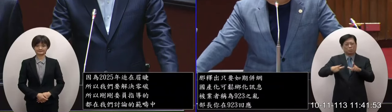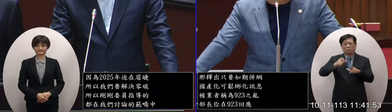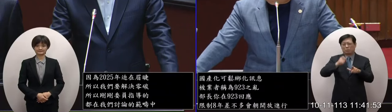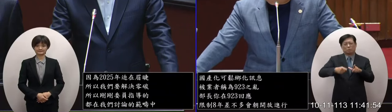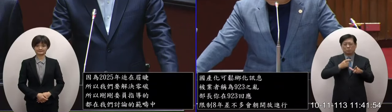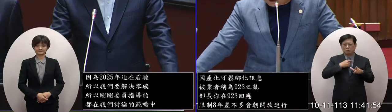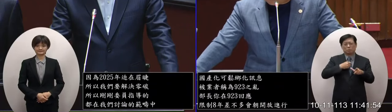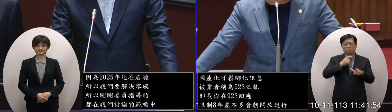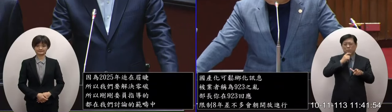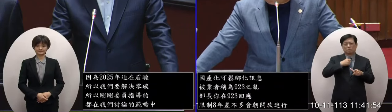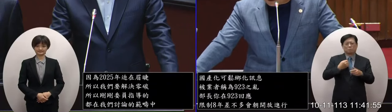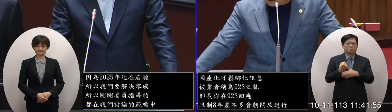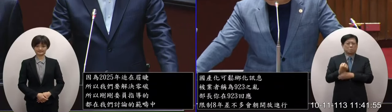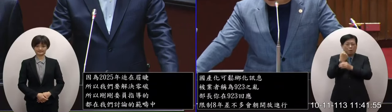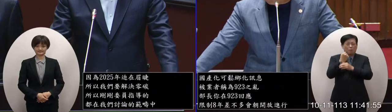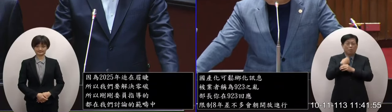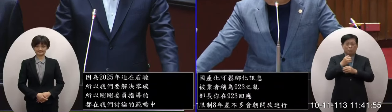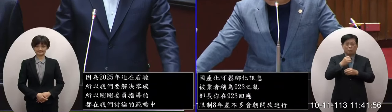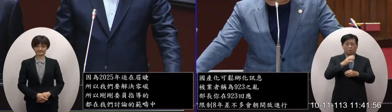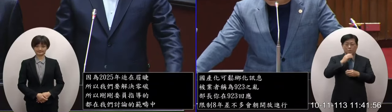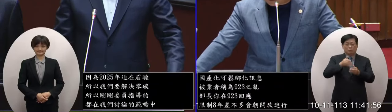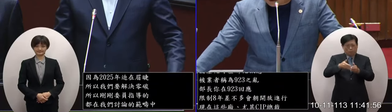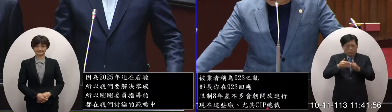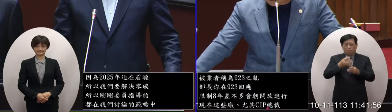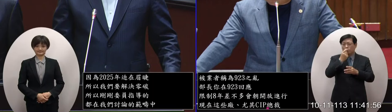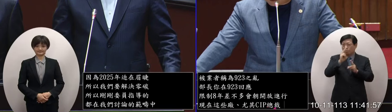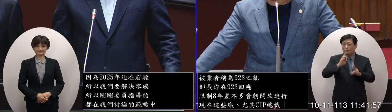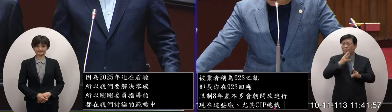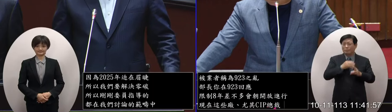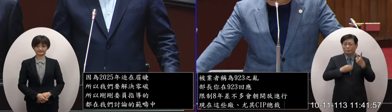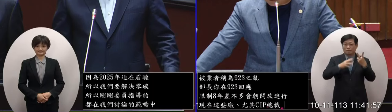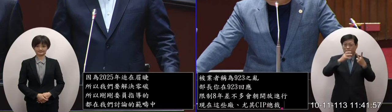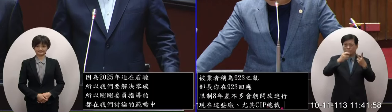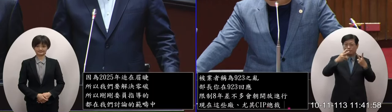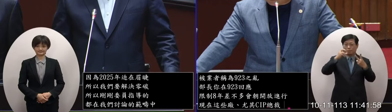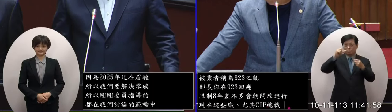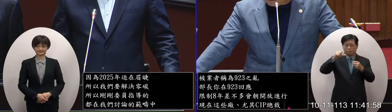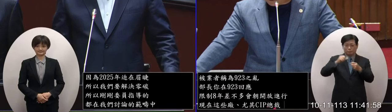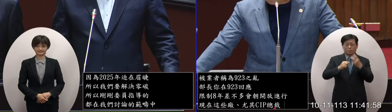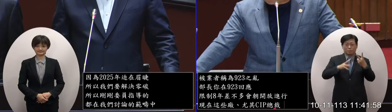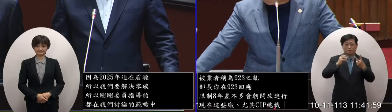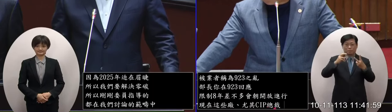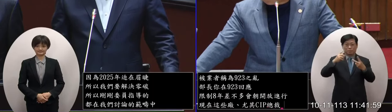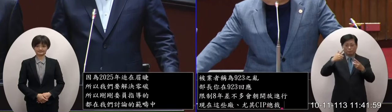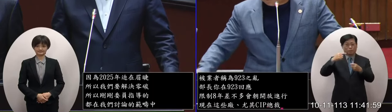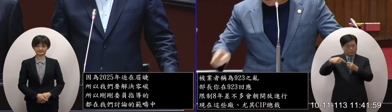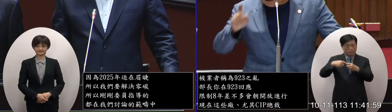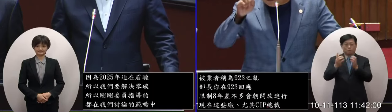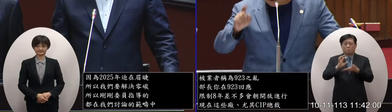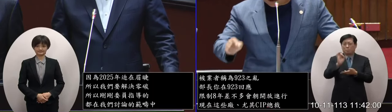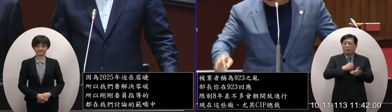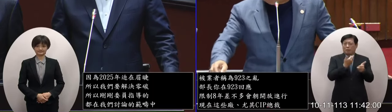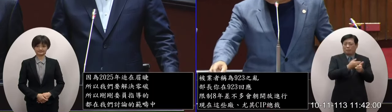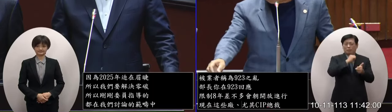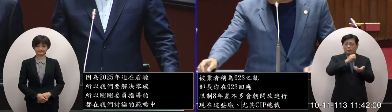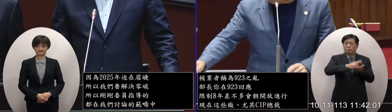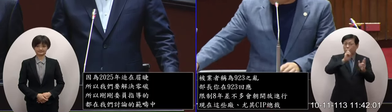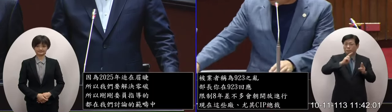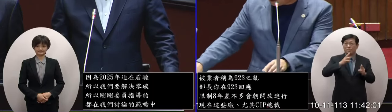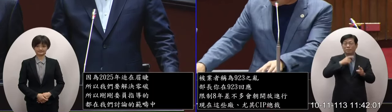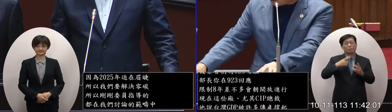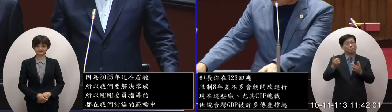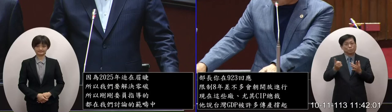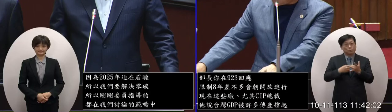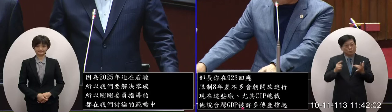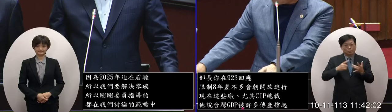产产业撑起，都需要大宗绿电，但是2025、2026的绿电都卖给了台积电。台湾不缺电，但缺